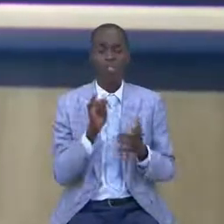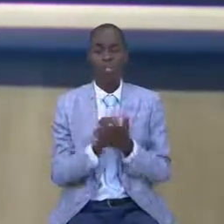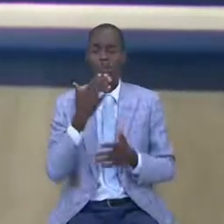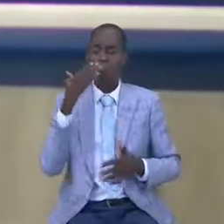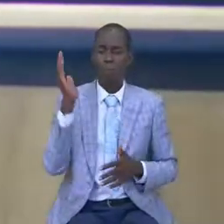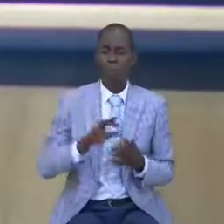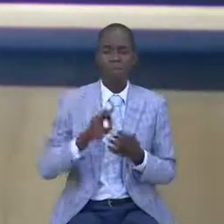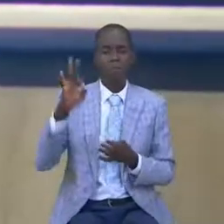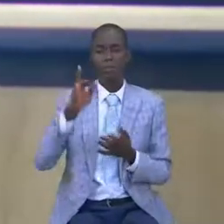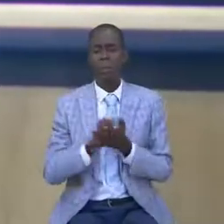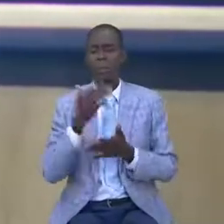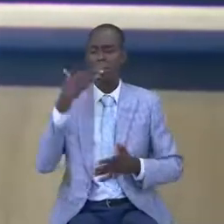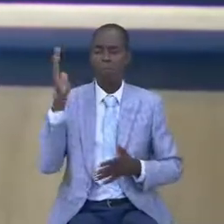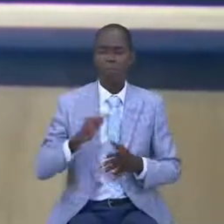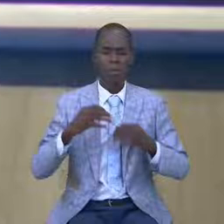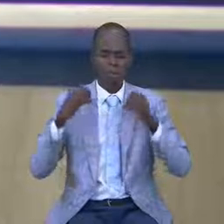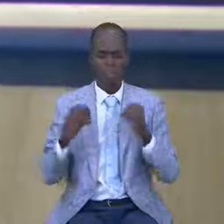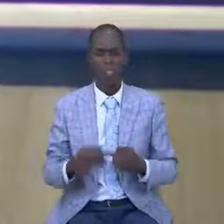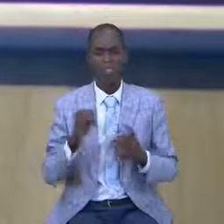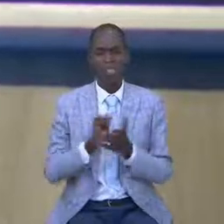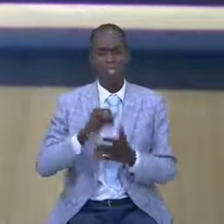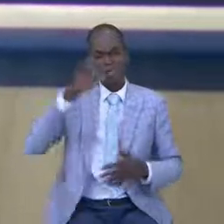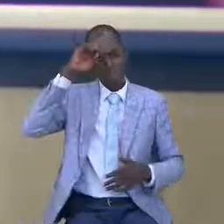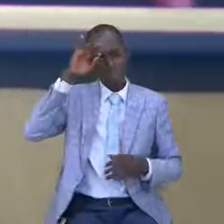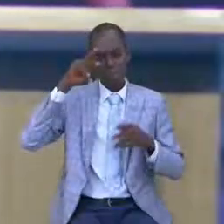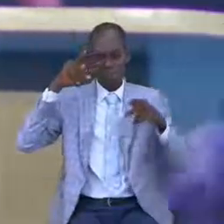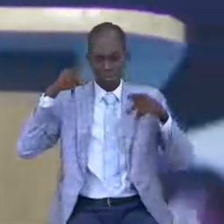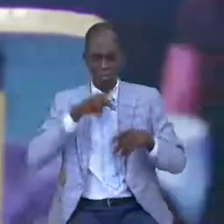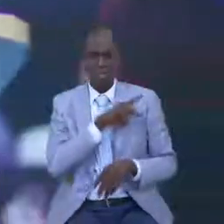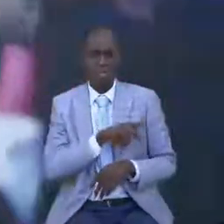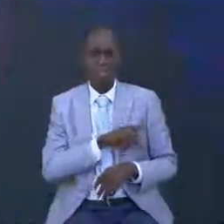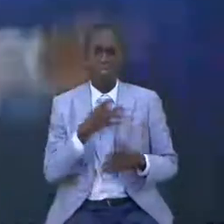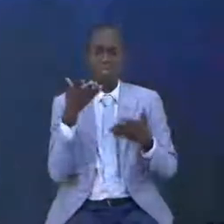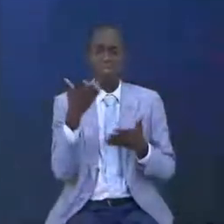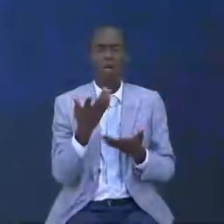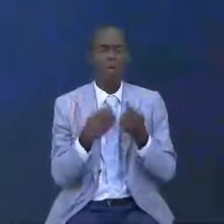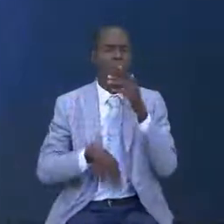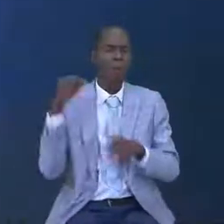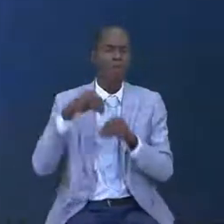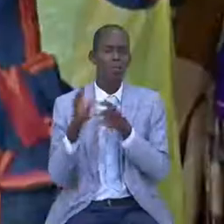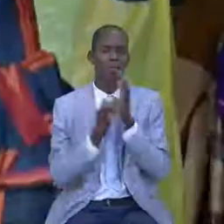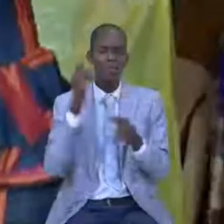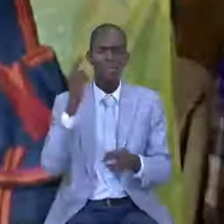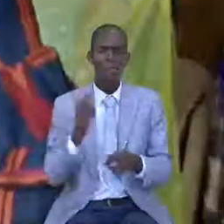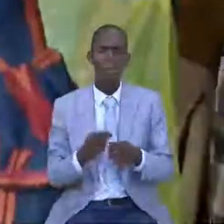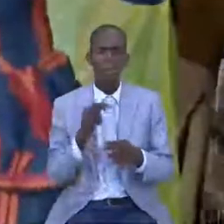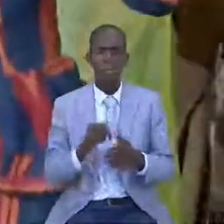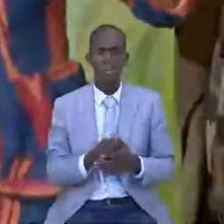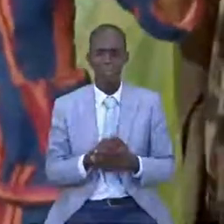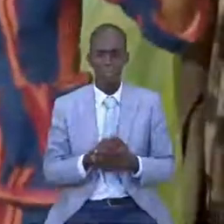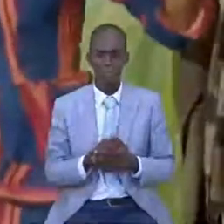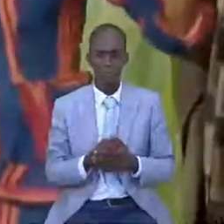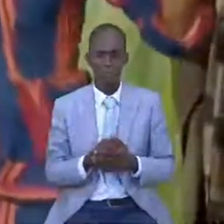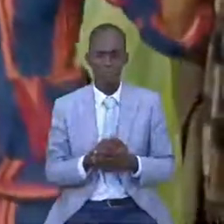démoniaque et affliction. Je commande que ce démon-là, que ce pouvoir maléfique-là, cette personnalité